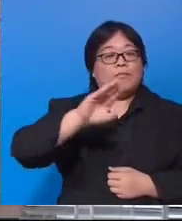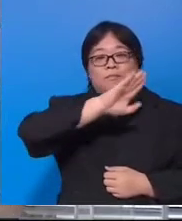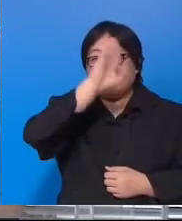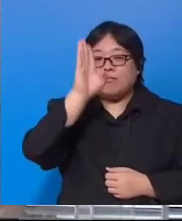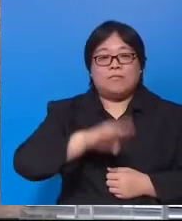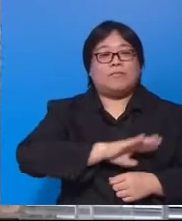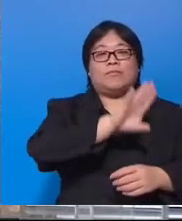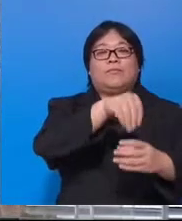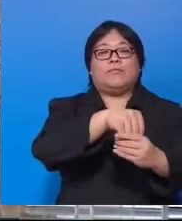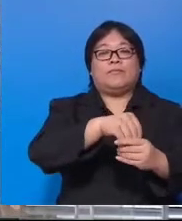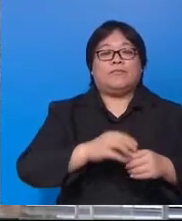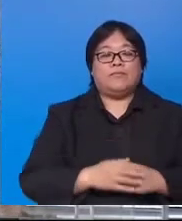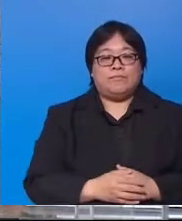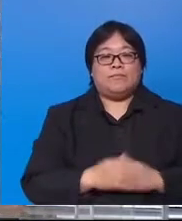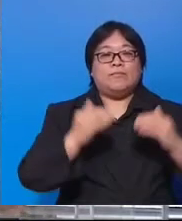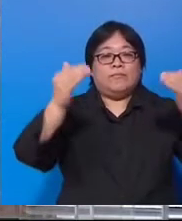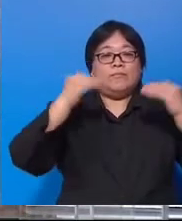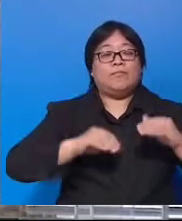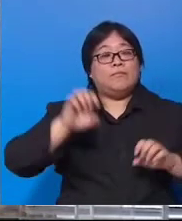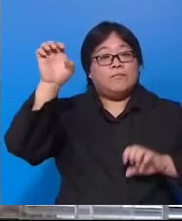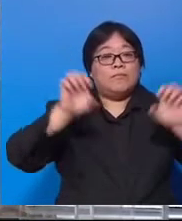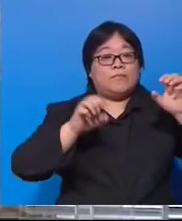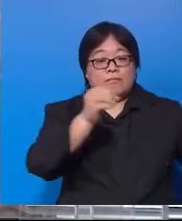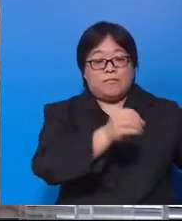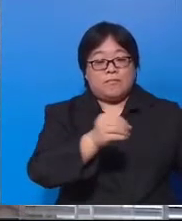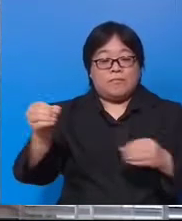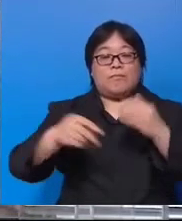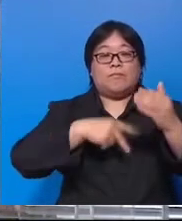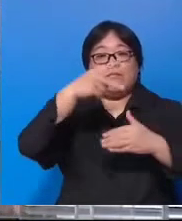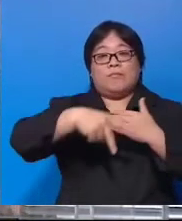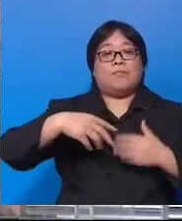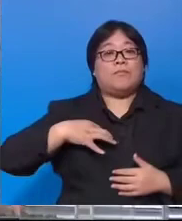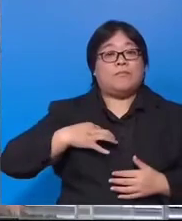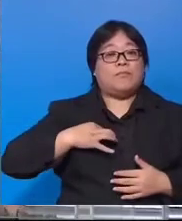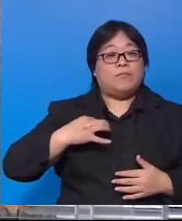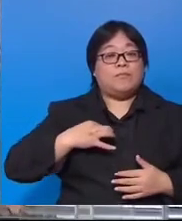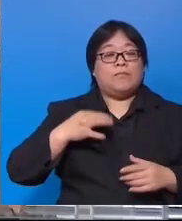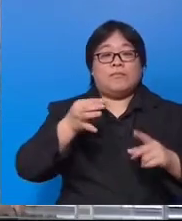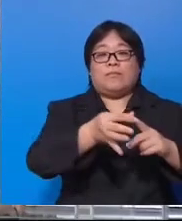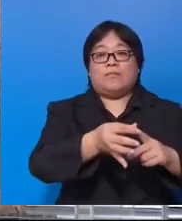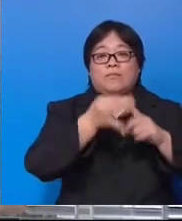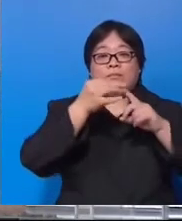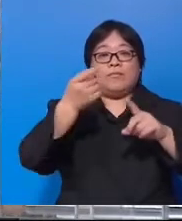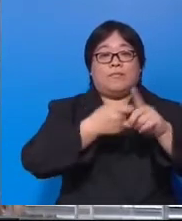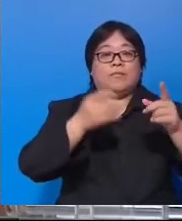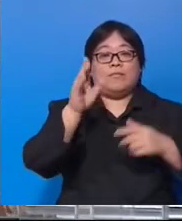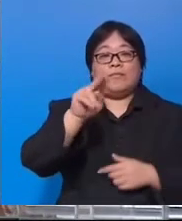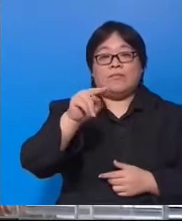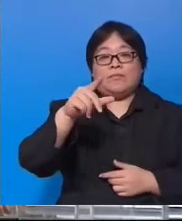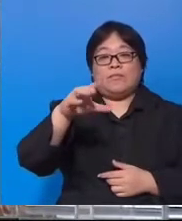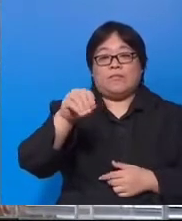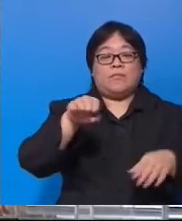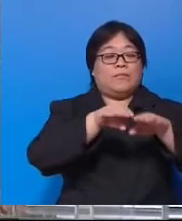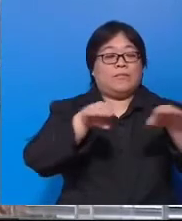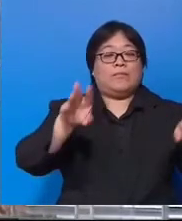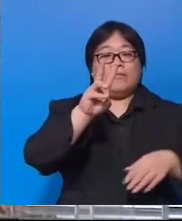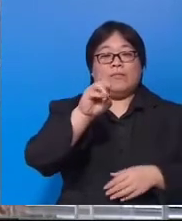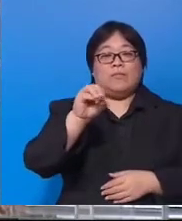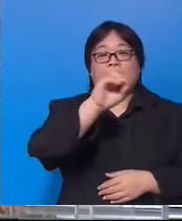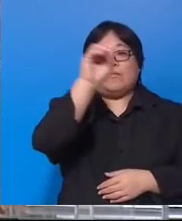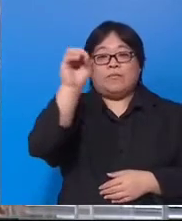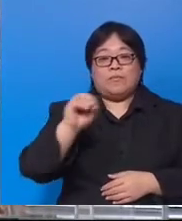pernah terlibat. Selain itu, penilaian terhadap penganjur program kesukarelawan khususnya daripada pihak NGO adalah pada tahap